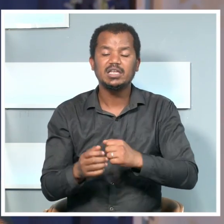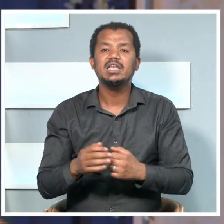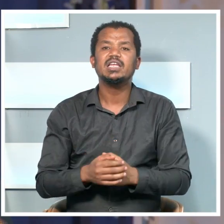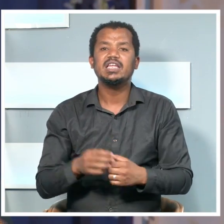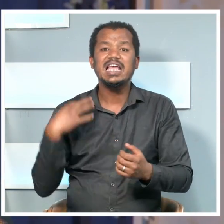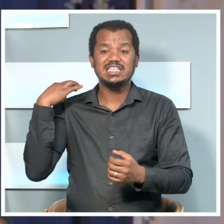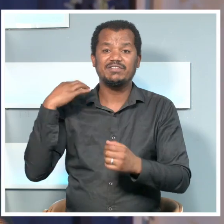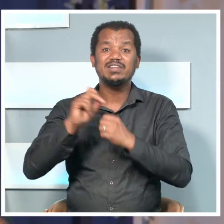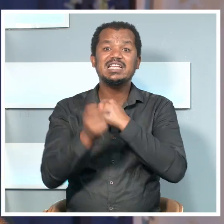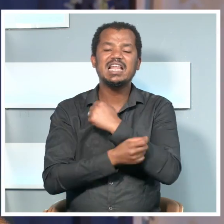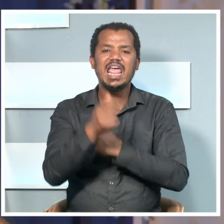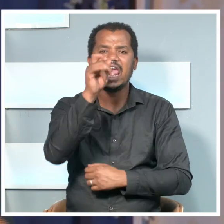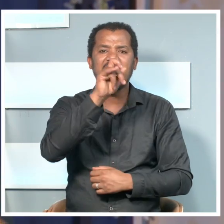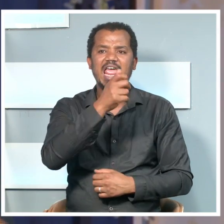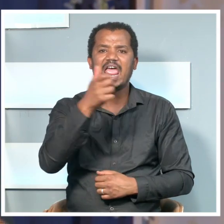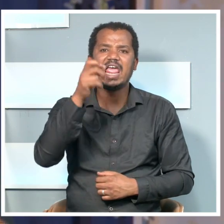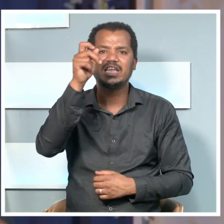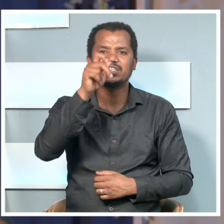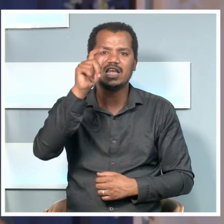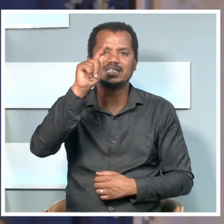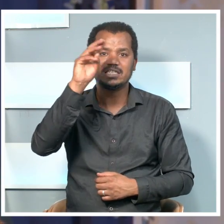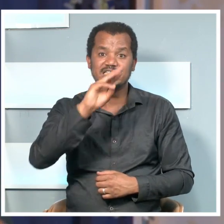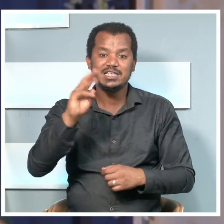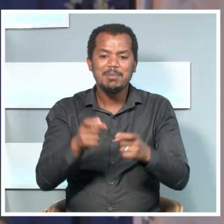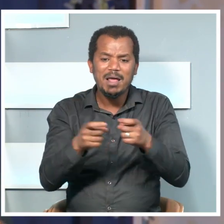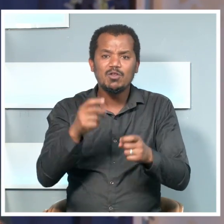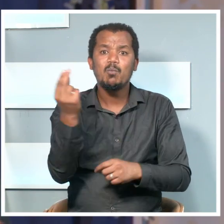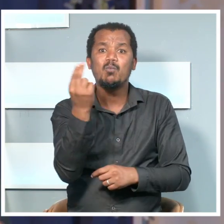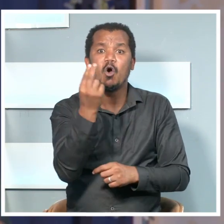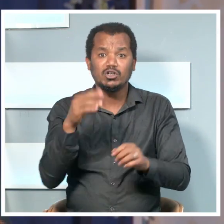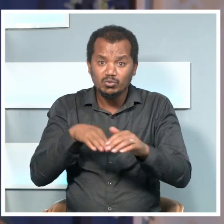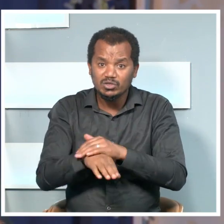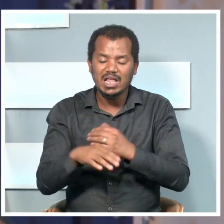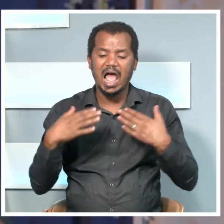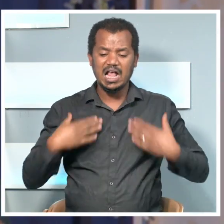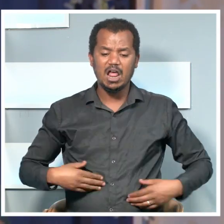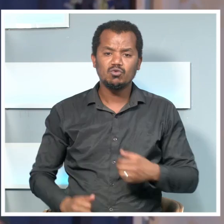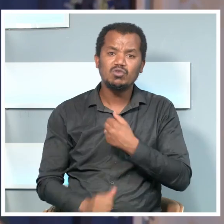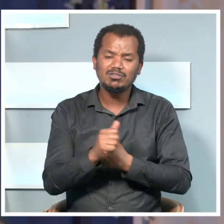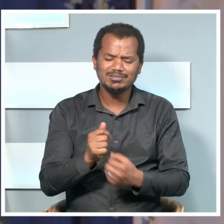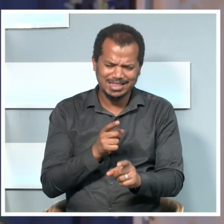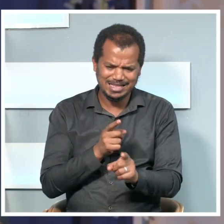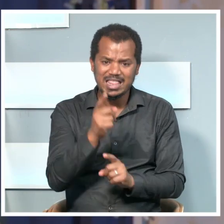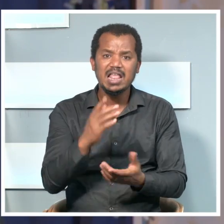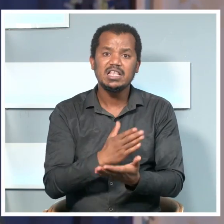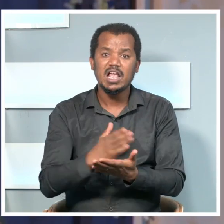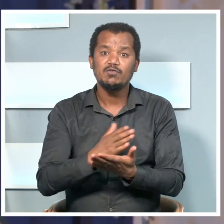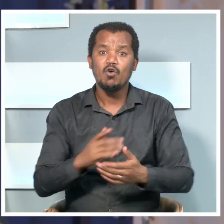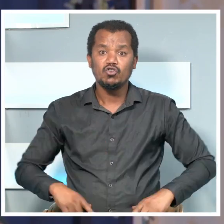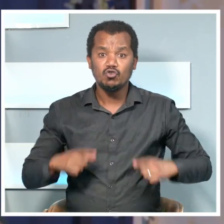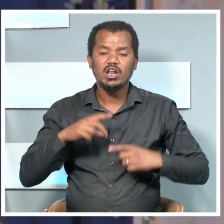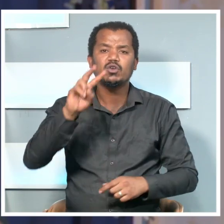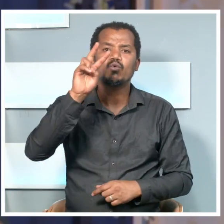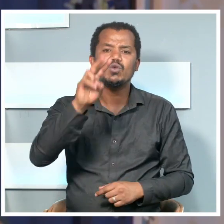ማህበረሰብ ድርጅቶች ኤጀንሲ በሚያስተዳድረው ቦርድ ውስጥ አካል ጉዳተኞች ቀጥተኛ ተሳትፎ እንዲኖራቸው